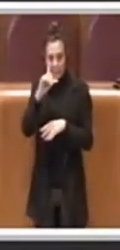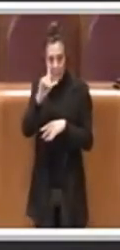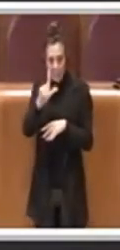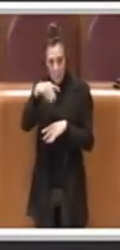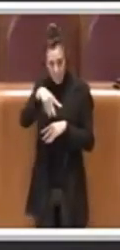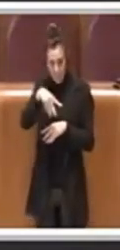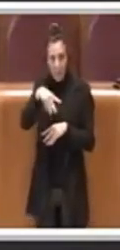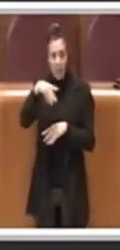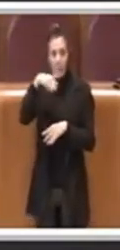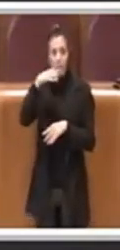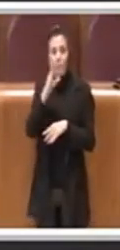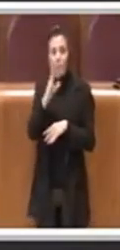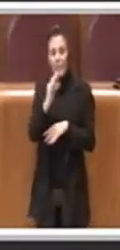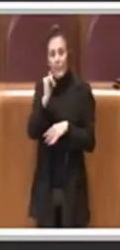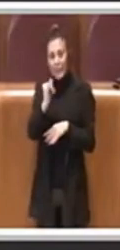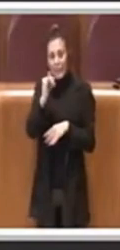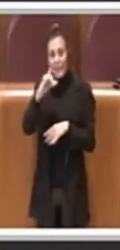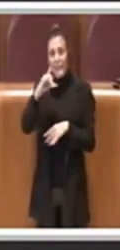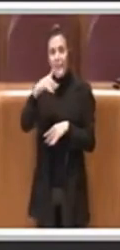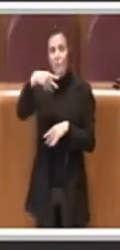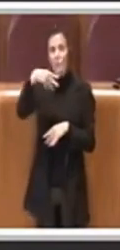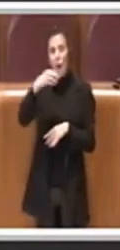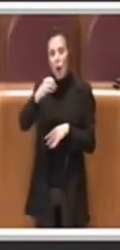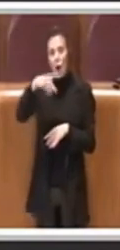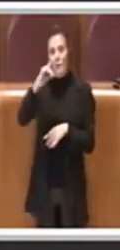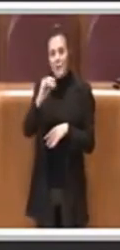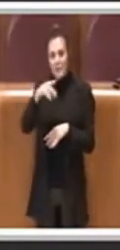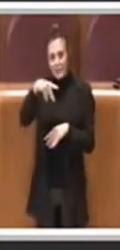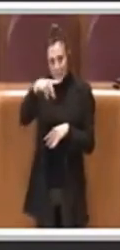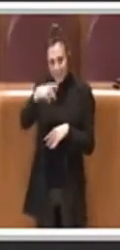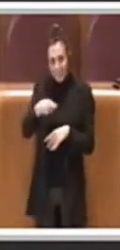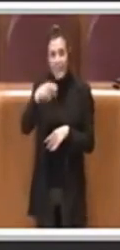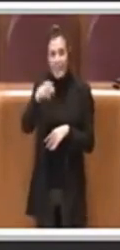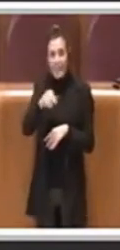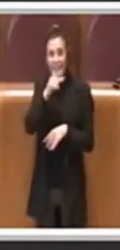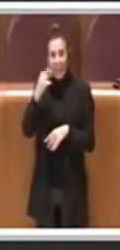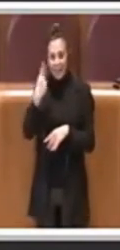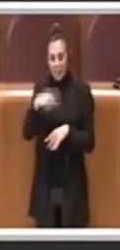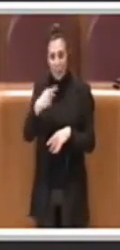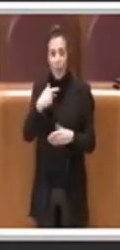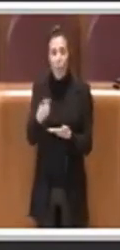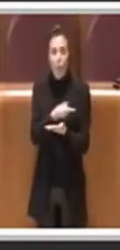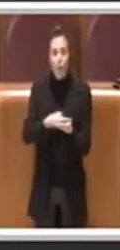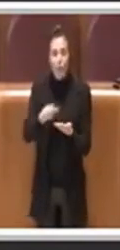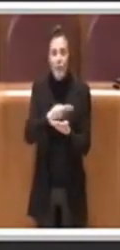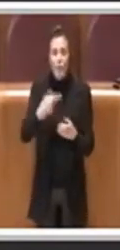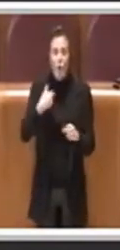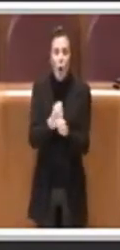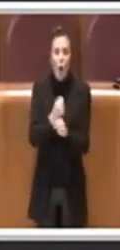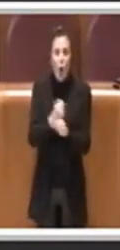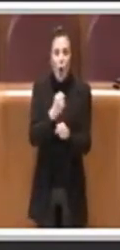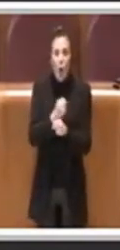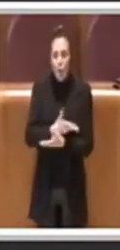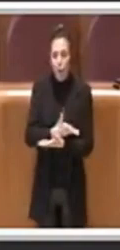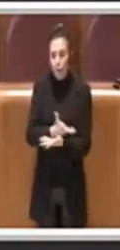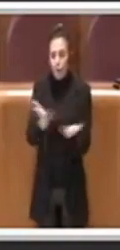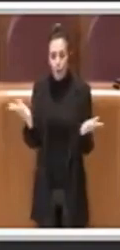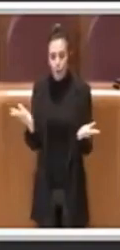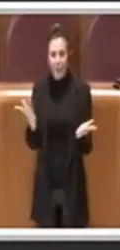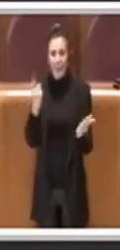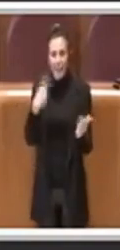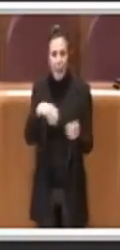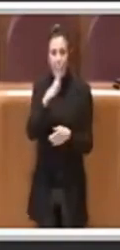ed è un approccio importante per la progettazione delle opere pubbliche a differenza del nome